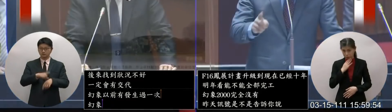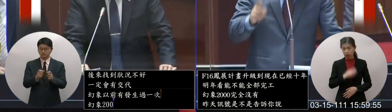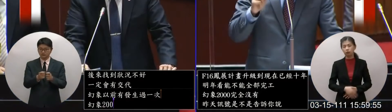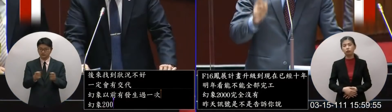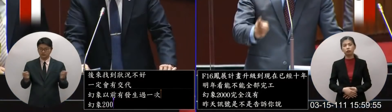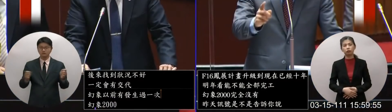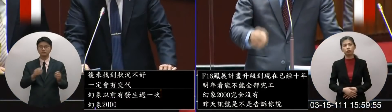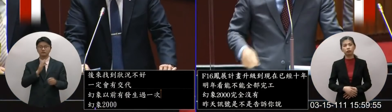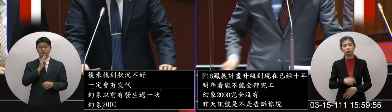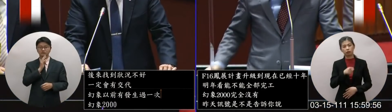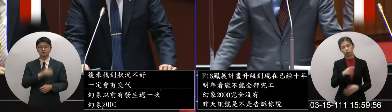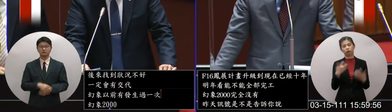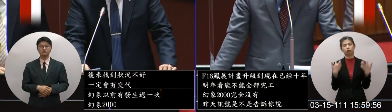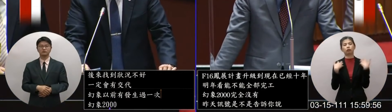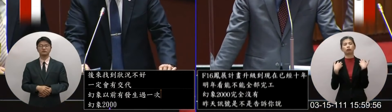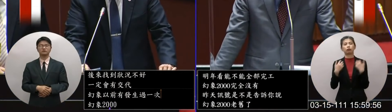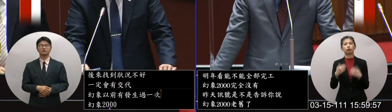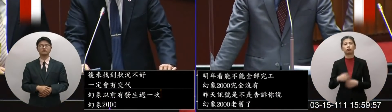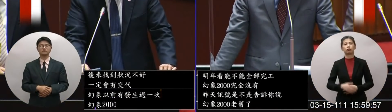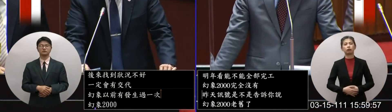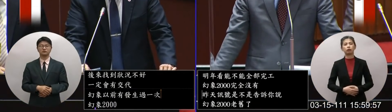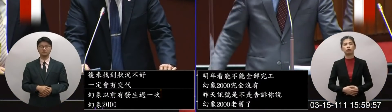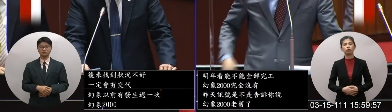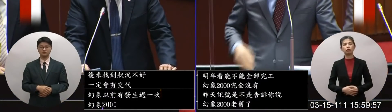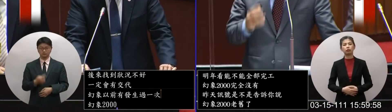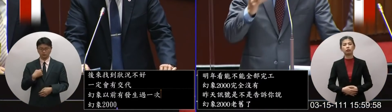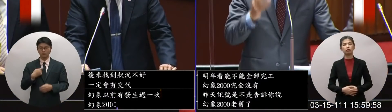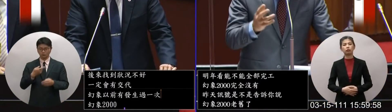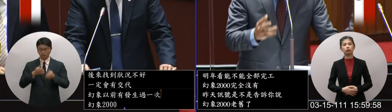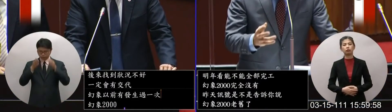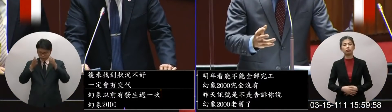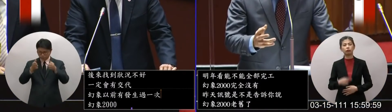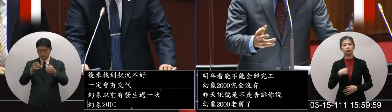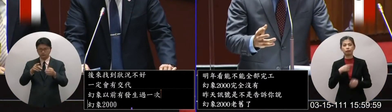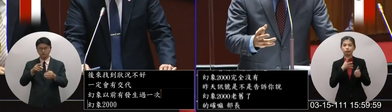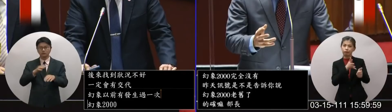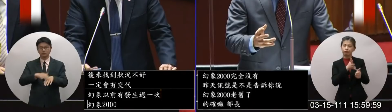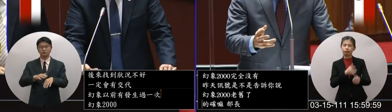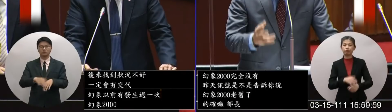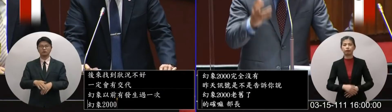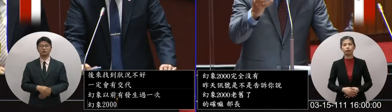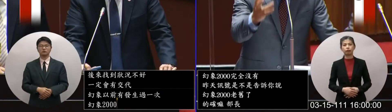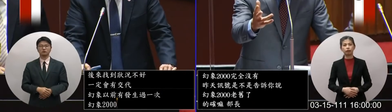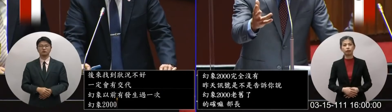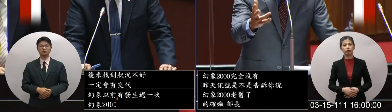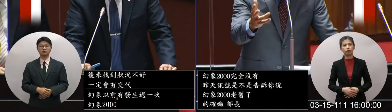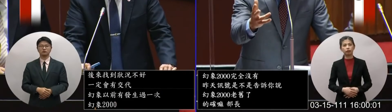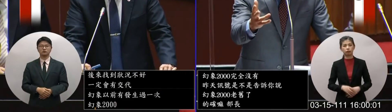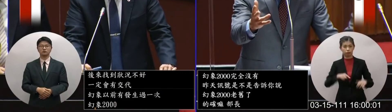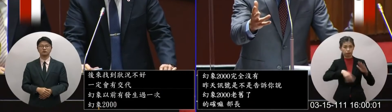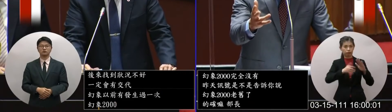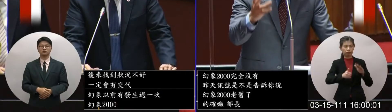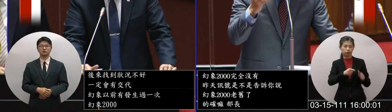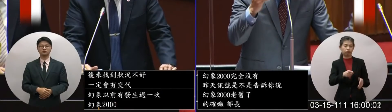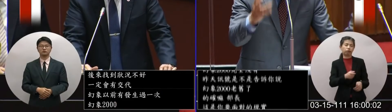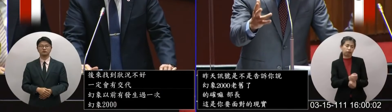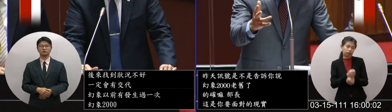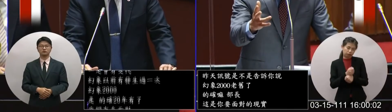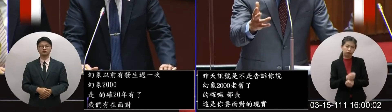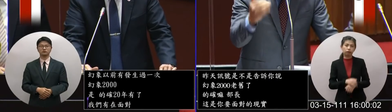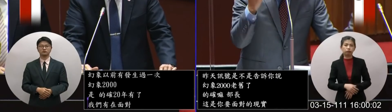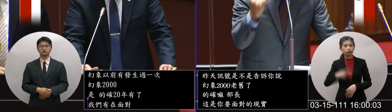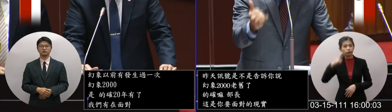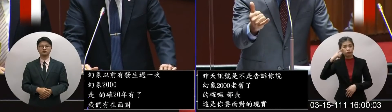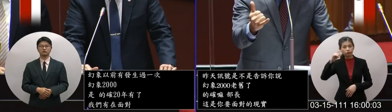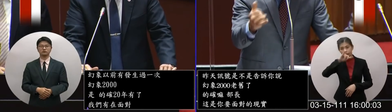部长，这是你要面对的现实。 是我们 所以你 面对， 我想请教的，院长你也听着了哈、幻